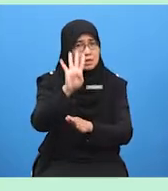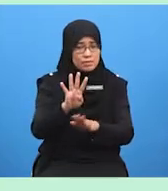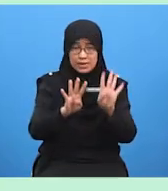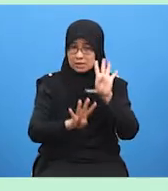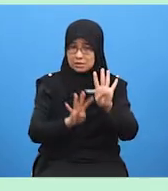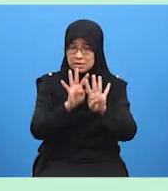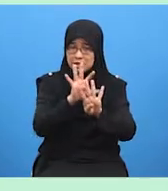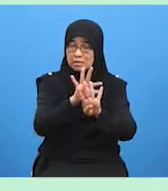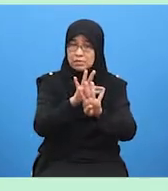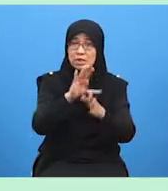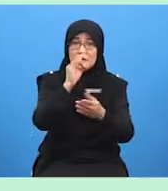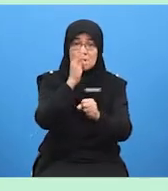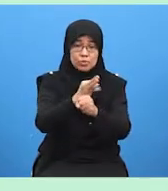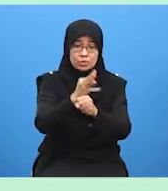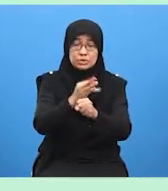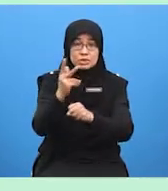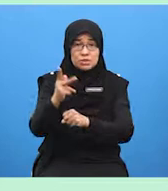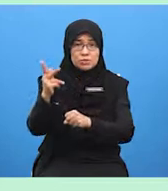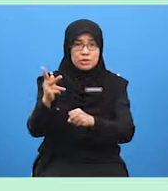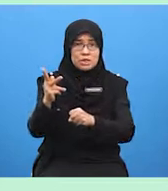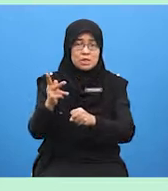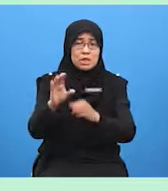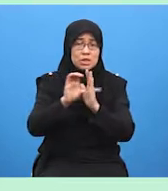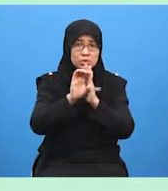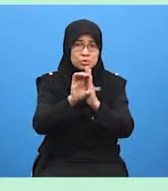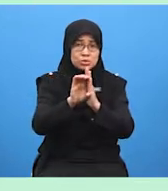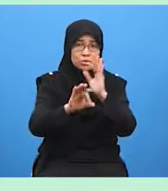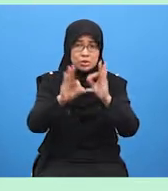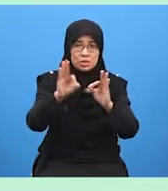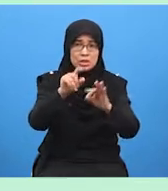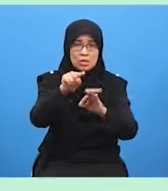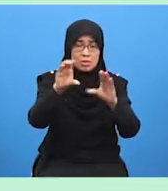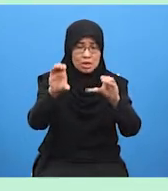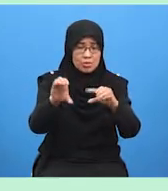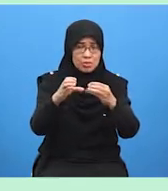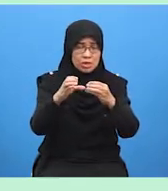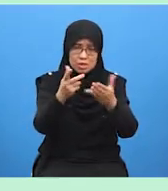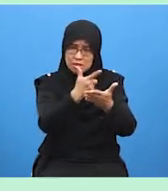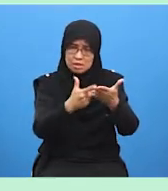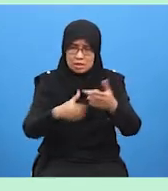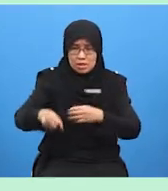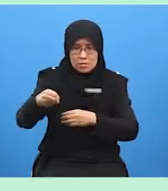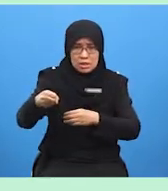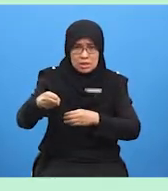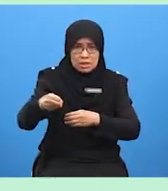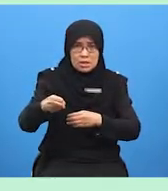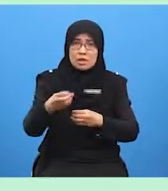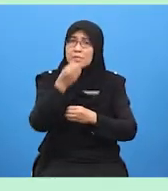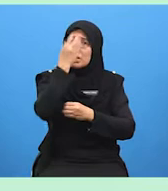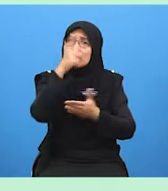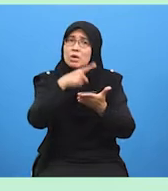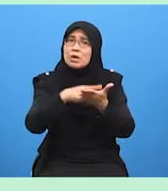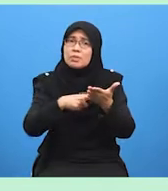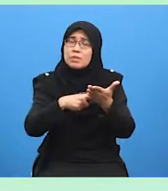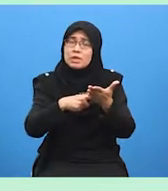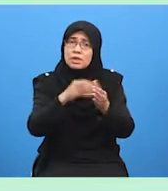produk. Contohnya, jika anda melakar beg, nyatakan apakah kegunaan beg